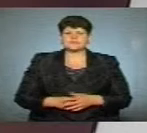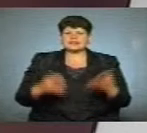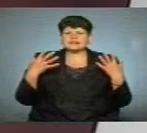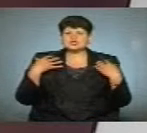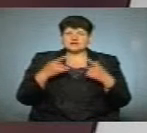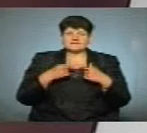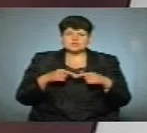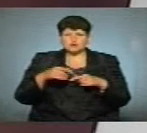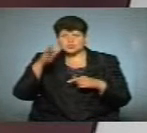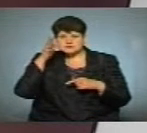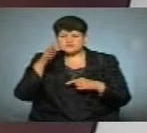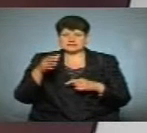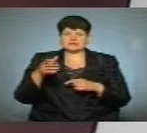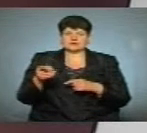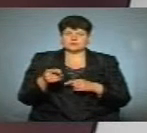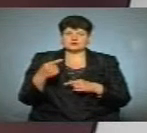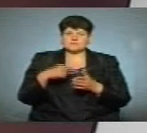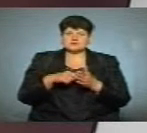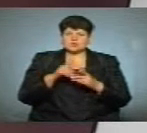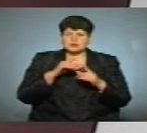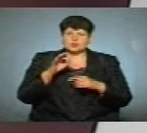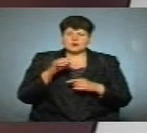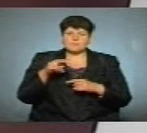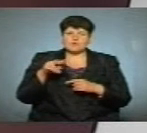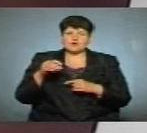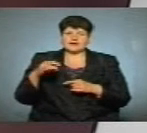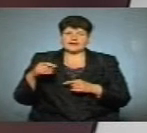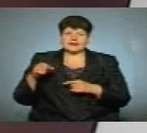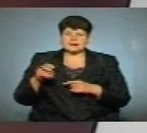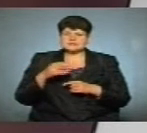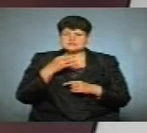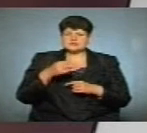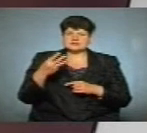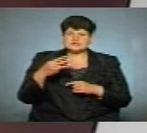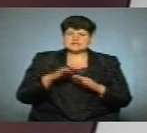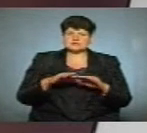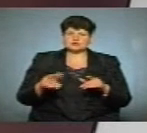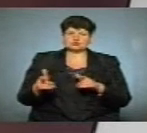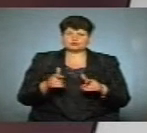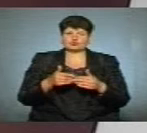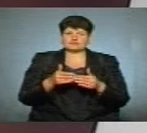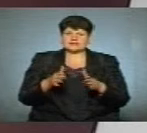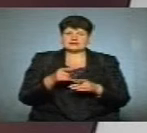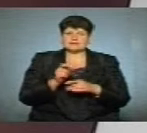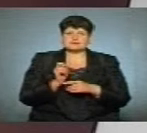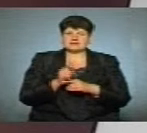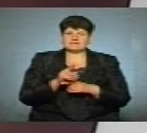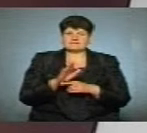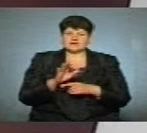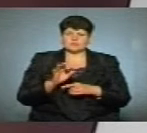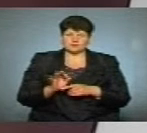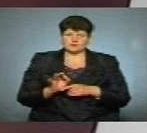Начальниця відділу освіти і науки Тернопільської міськради Ольга Похиляк повідомила, що 30-й садочок готують до відкриття. Там призначили